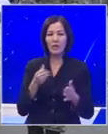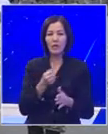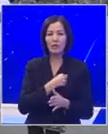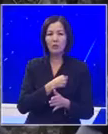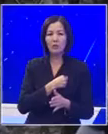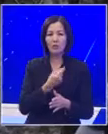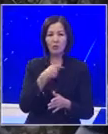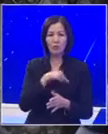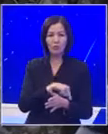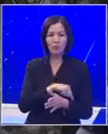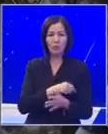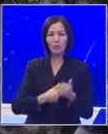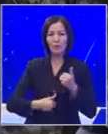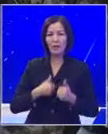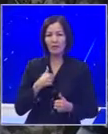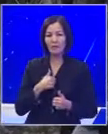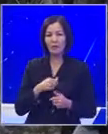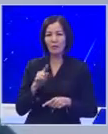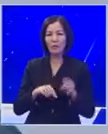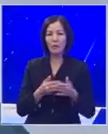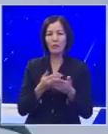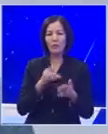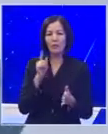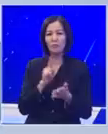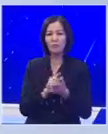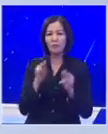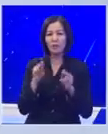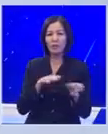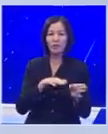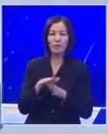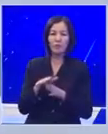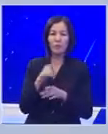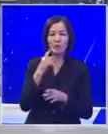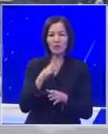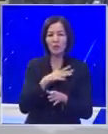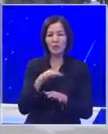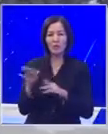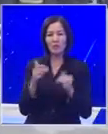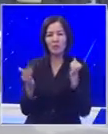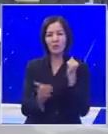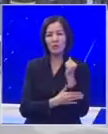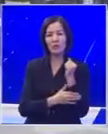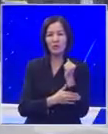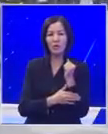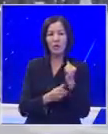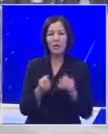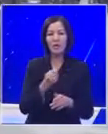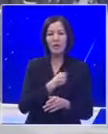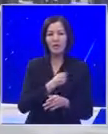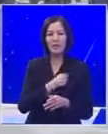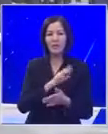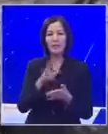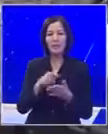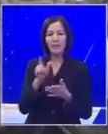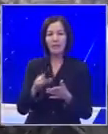Жауынгерлерге рух беріп, намысын қайрап, отан алдындағы борышын адал өтеуге шақырды. Шара соңында әскери шенділер ата-аналармен